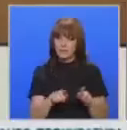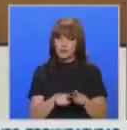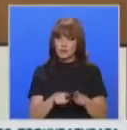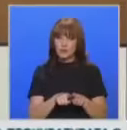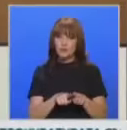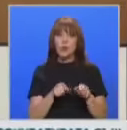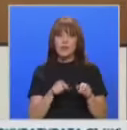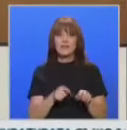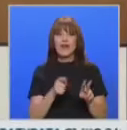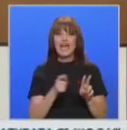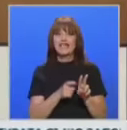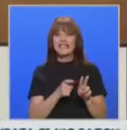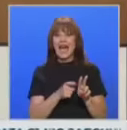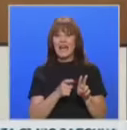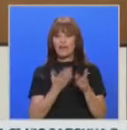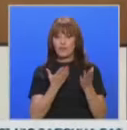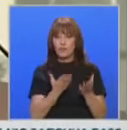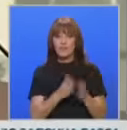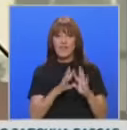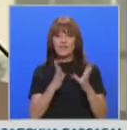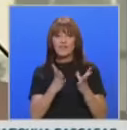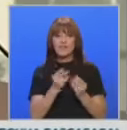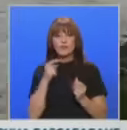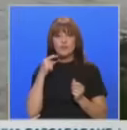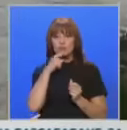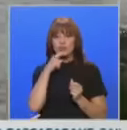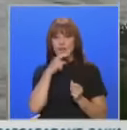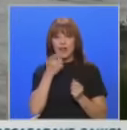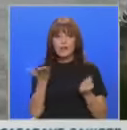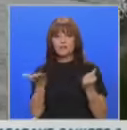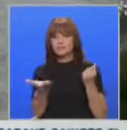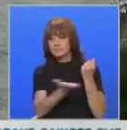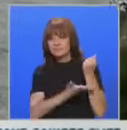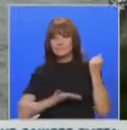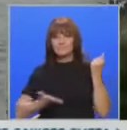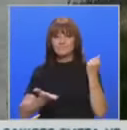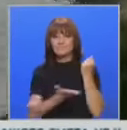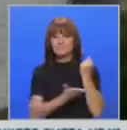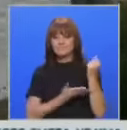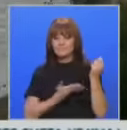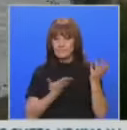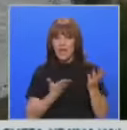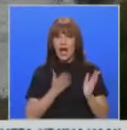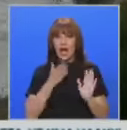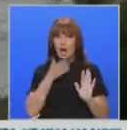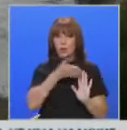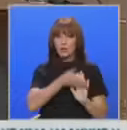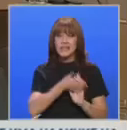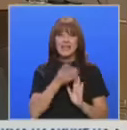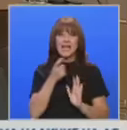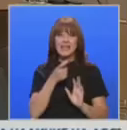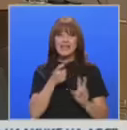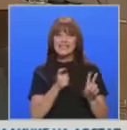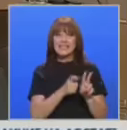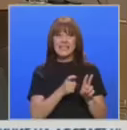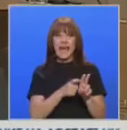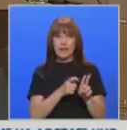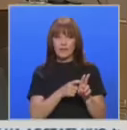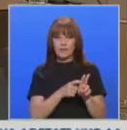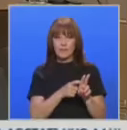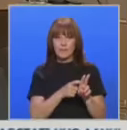Това е Царево. Всичко в червено е сечище. И ако отидете в Царево извън вашия кортеж